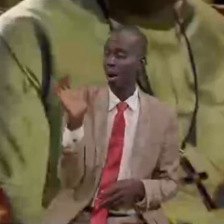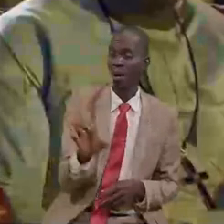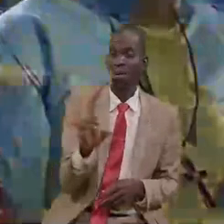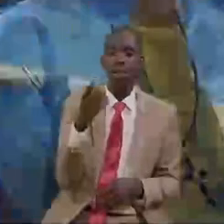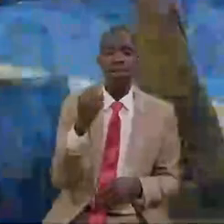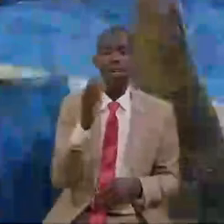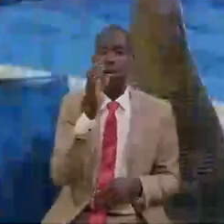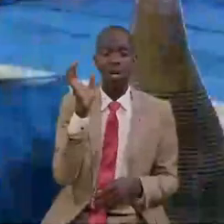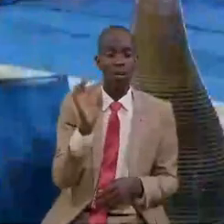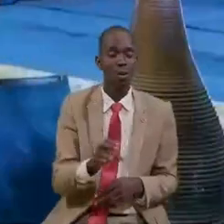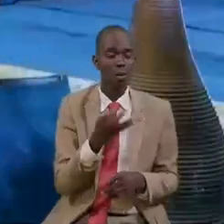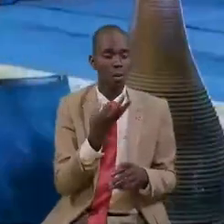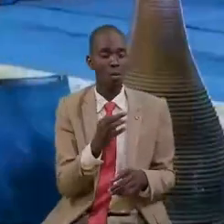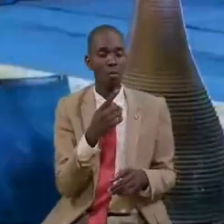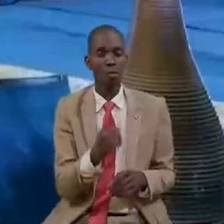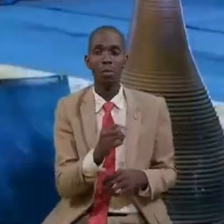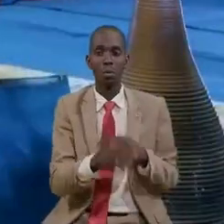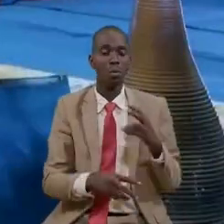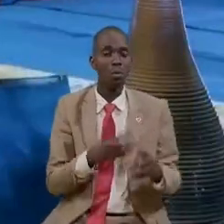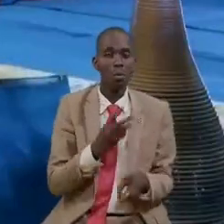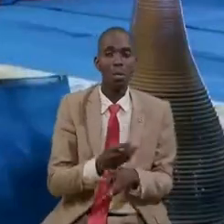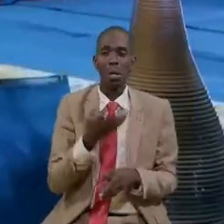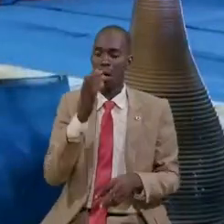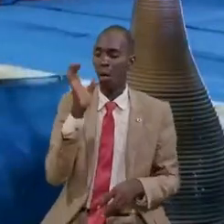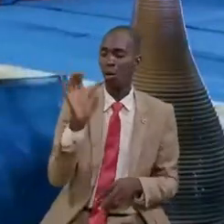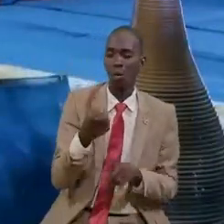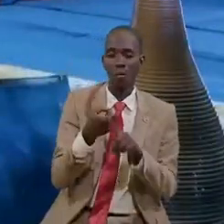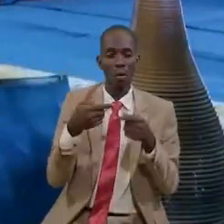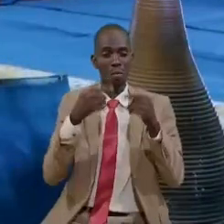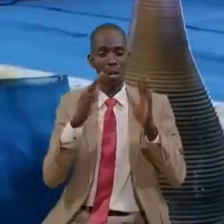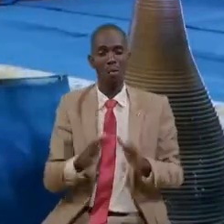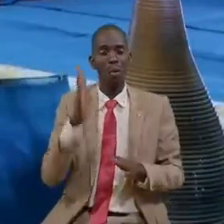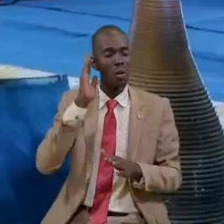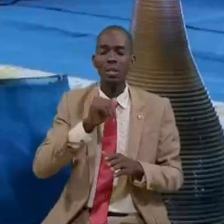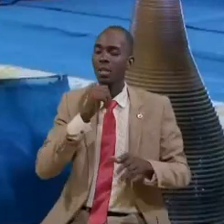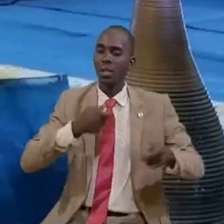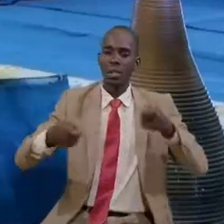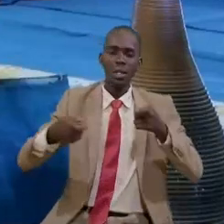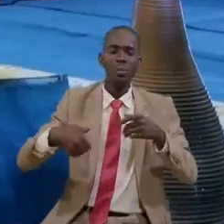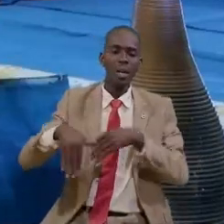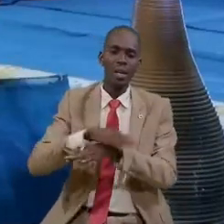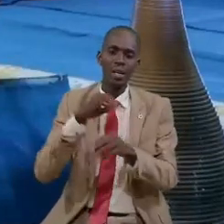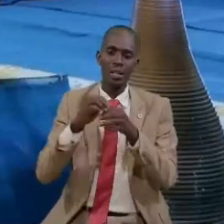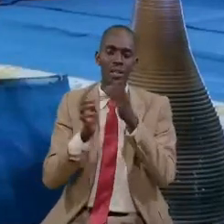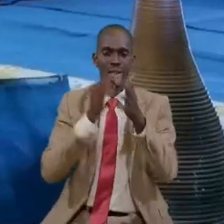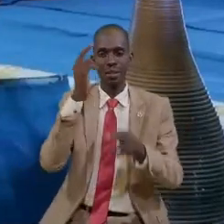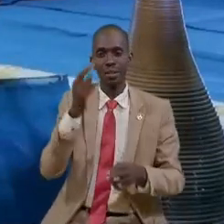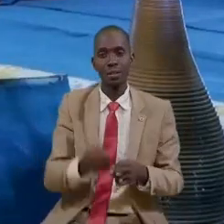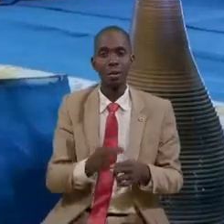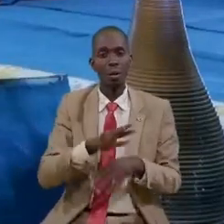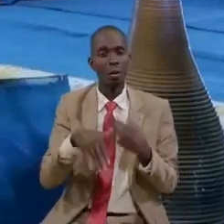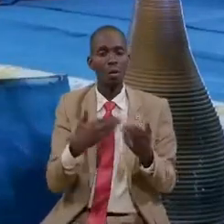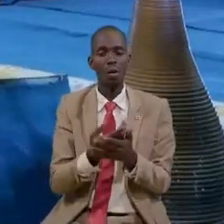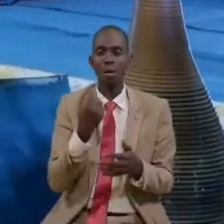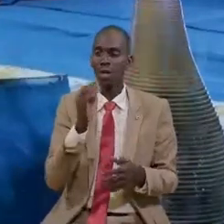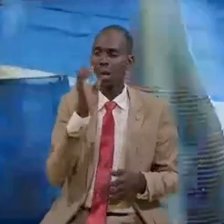Les malédictions du monde, les malédictions de l'ennemi ne régneront pas sur vous. Toutes ces malédictions,